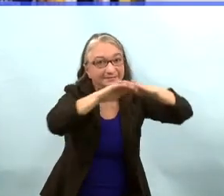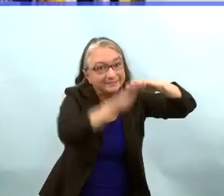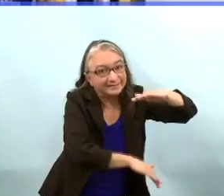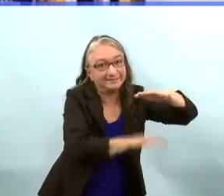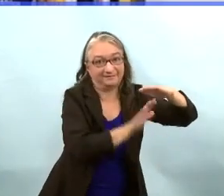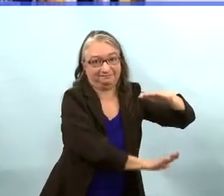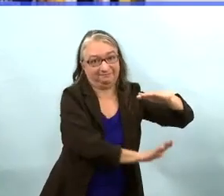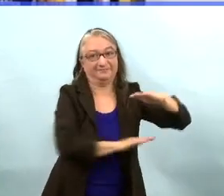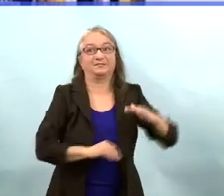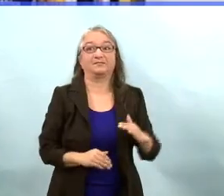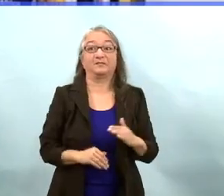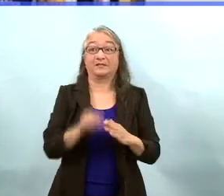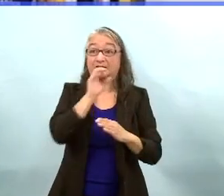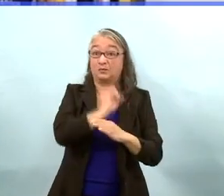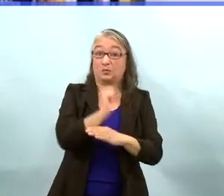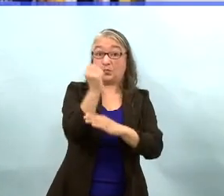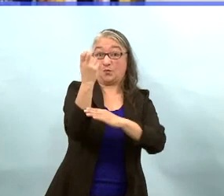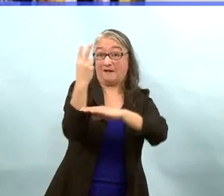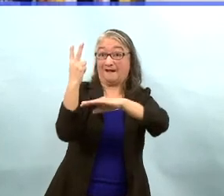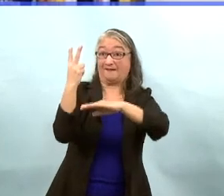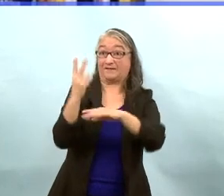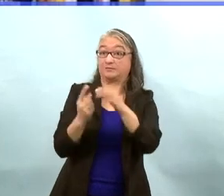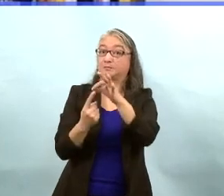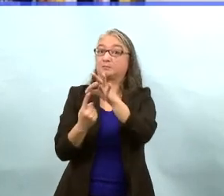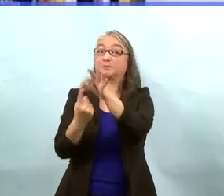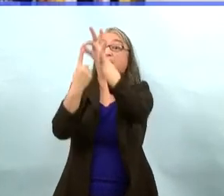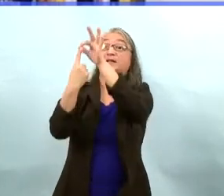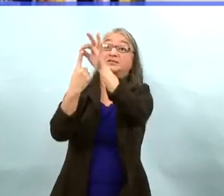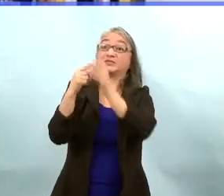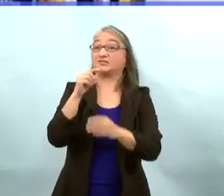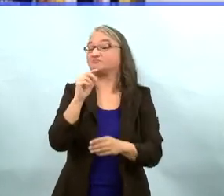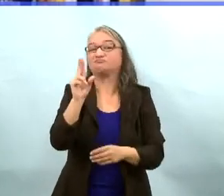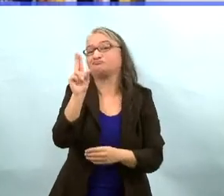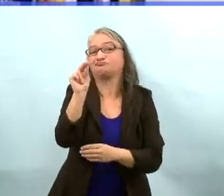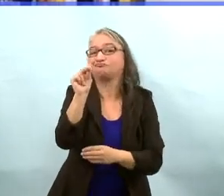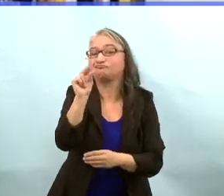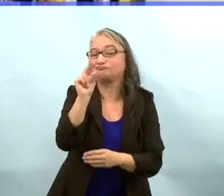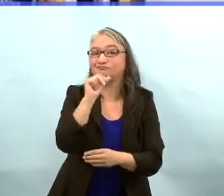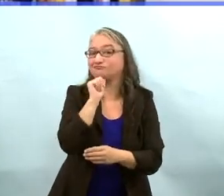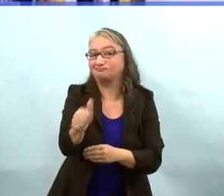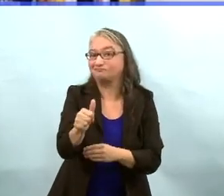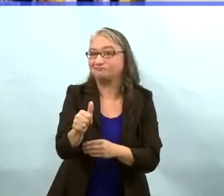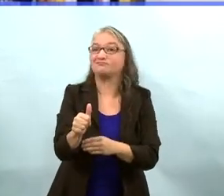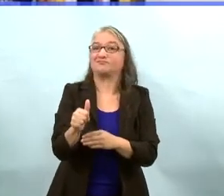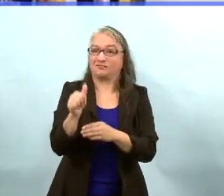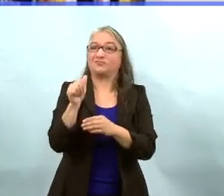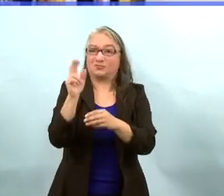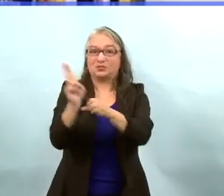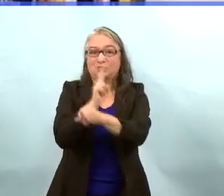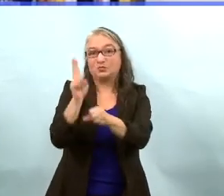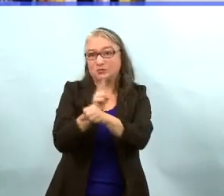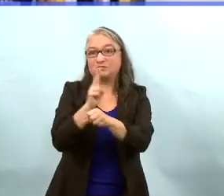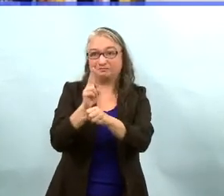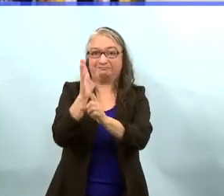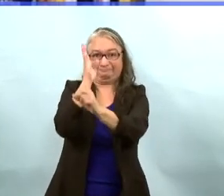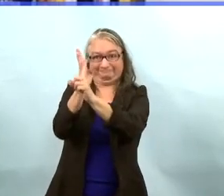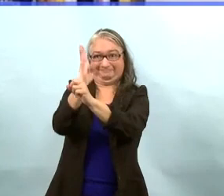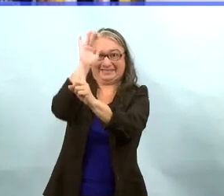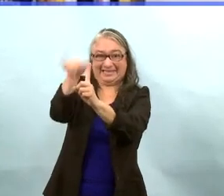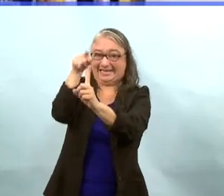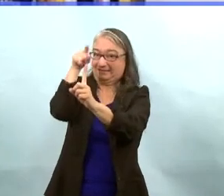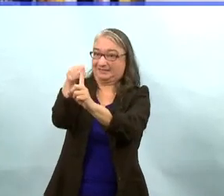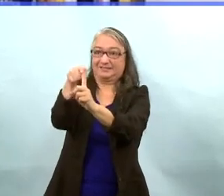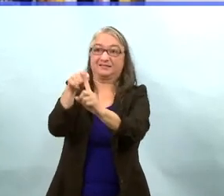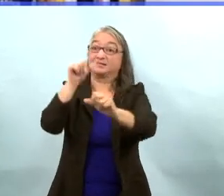est un âge spécial ou quoi que ce soit change dans la croissance ou le développement d'un enfant. Mais c'est simplement qu'il faut établir des âges